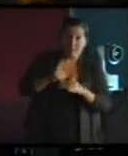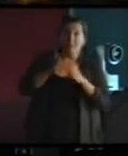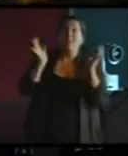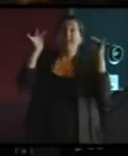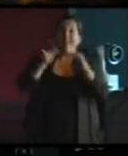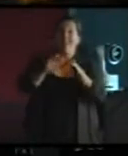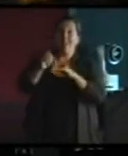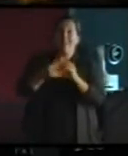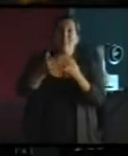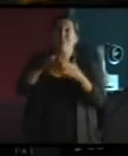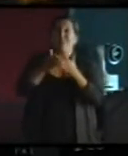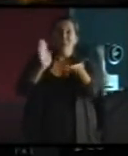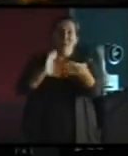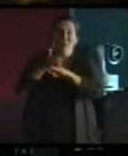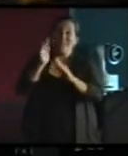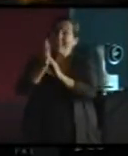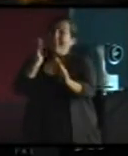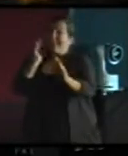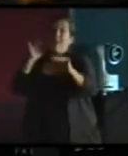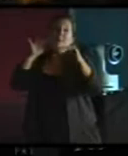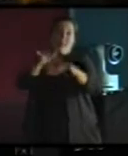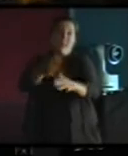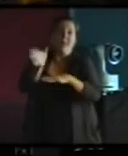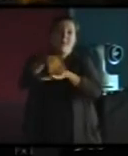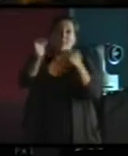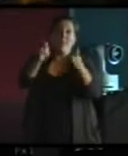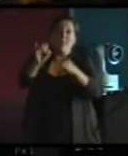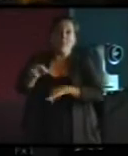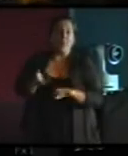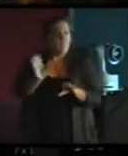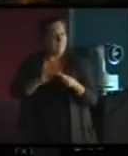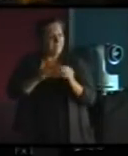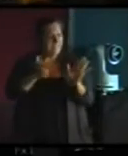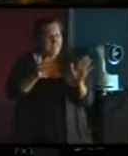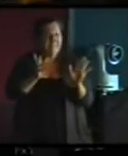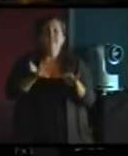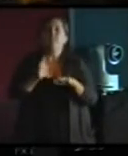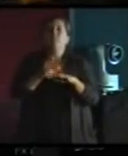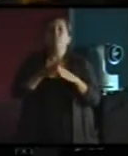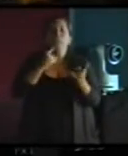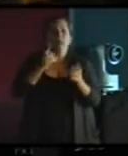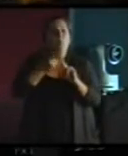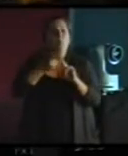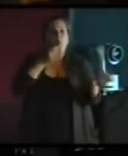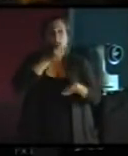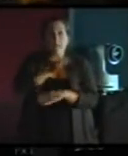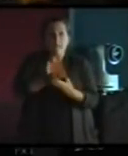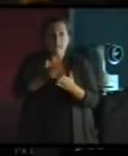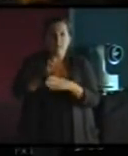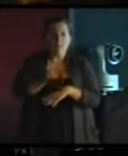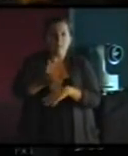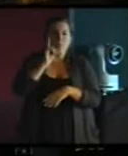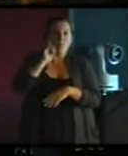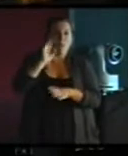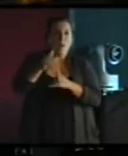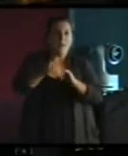il y a la fête dedans. Voilà. Bon, c'est un peu une réponse. Donc, elle répond à une demande sociale. Alors, c'était important de préciser ce point parce que on voulait